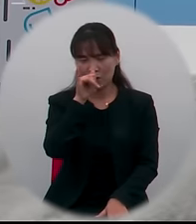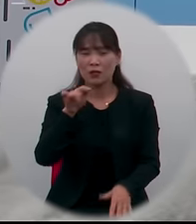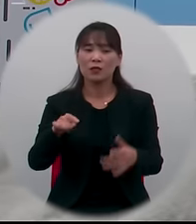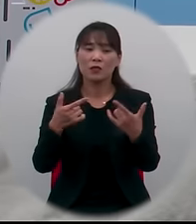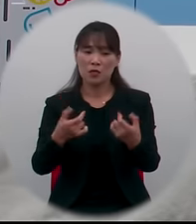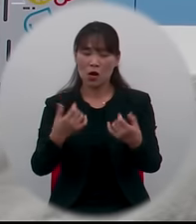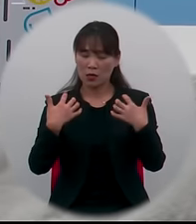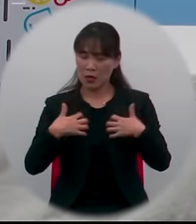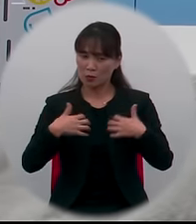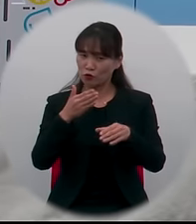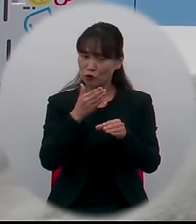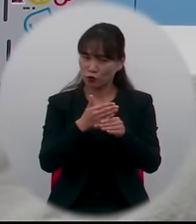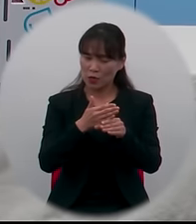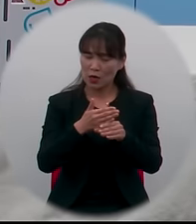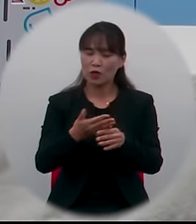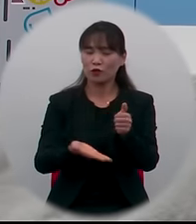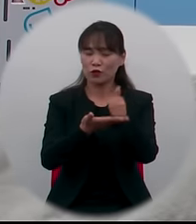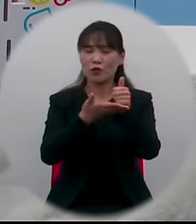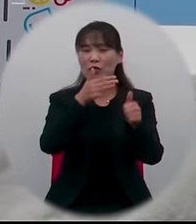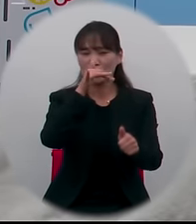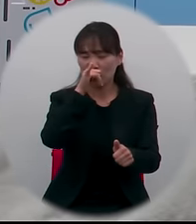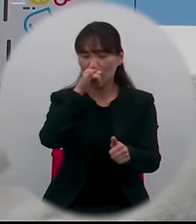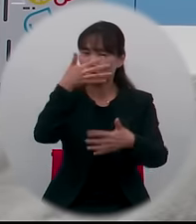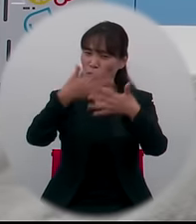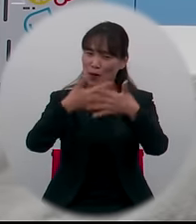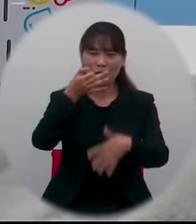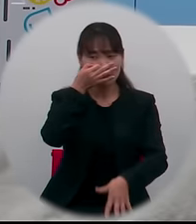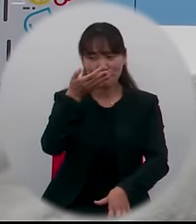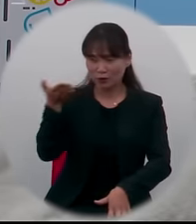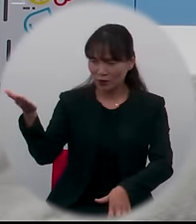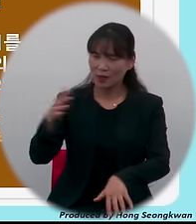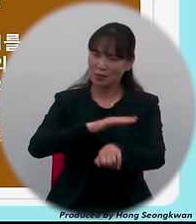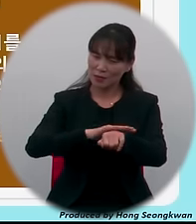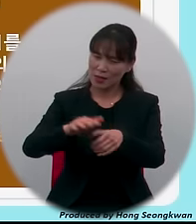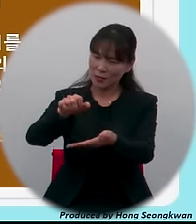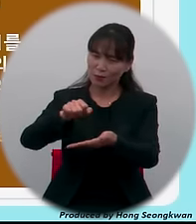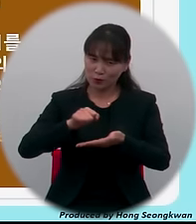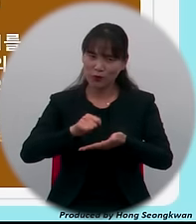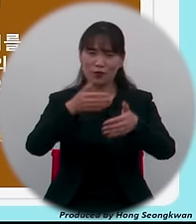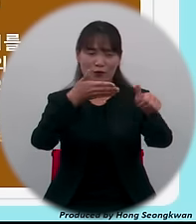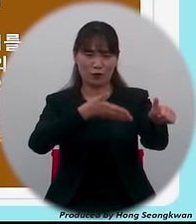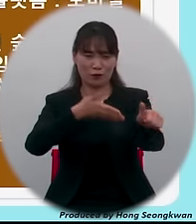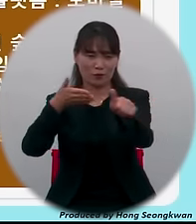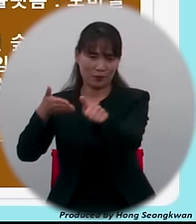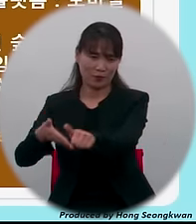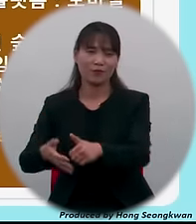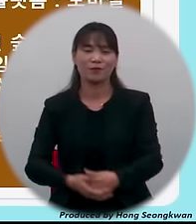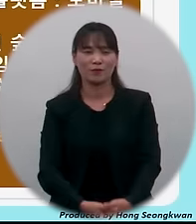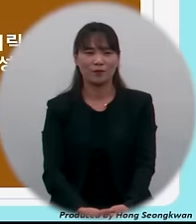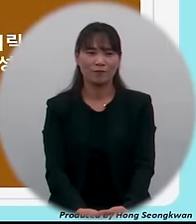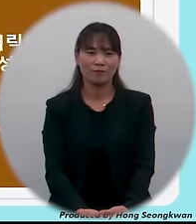그런 게임들 중에서 추천할 만한 게임들도 화면에 또 제시를 해 드렸으니까 살펴보시면서 자녀들과 함께 선택해